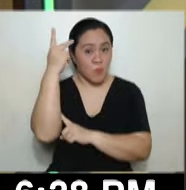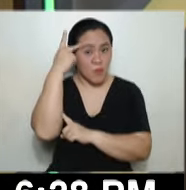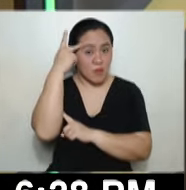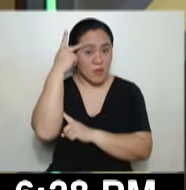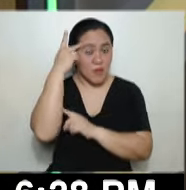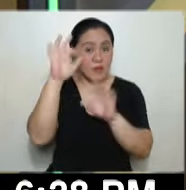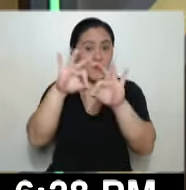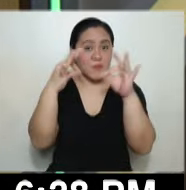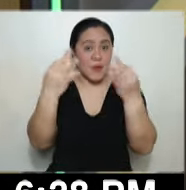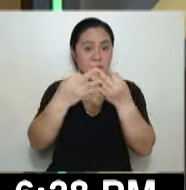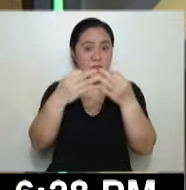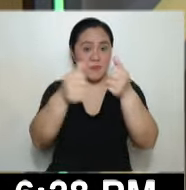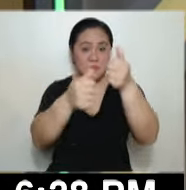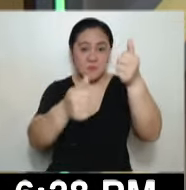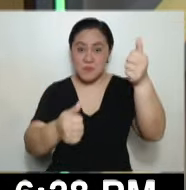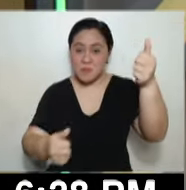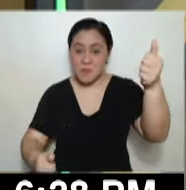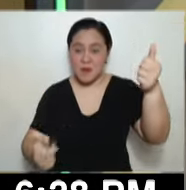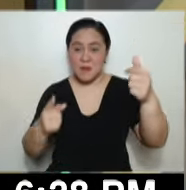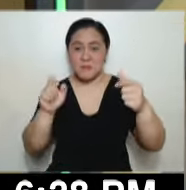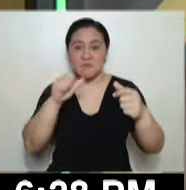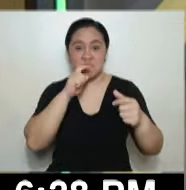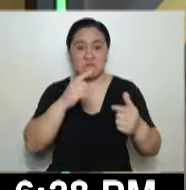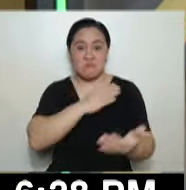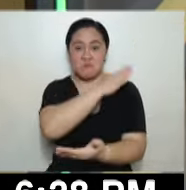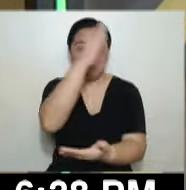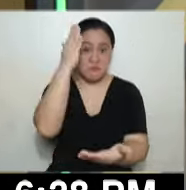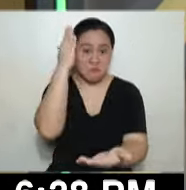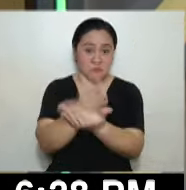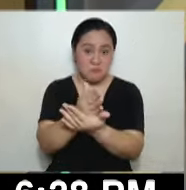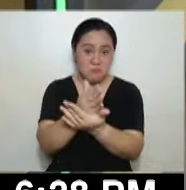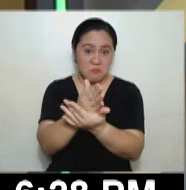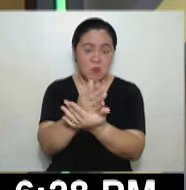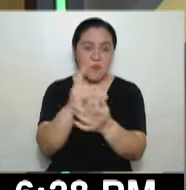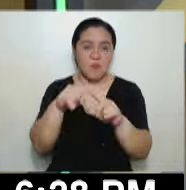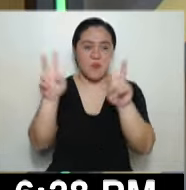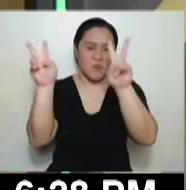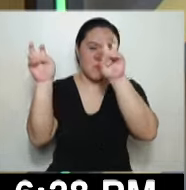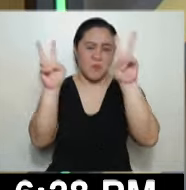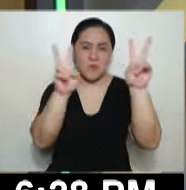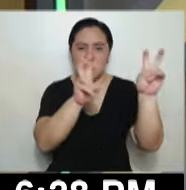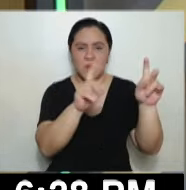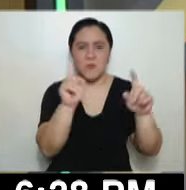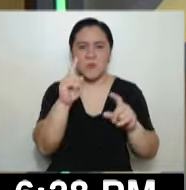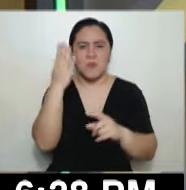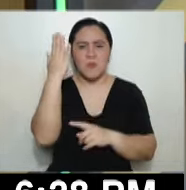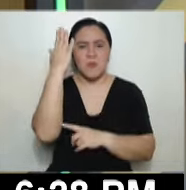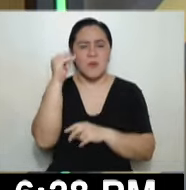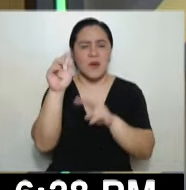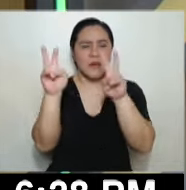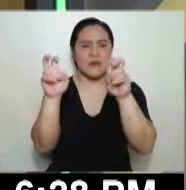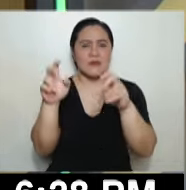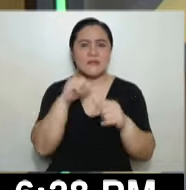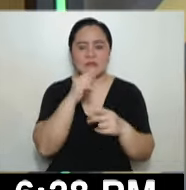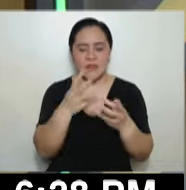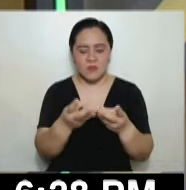ng pag-asa talagang mahinto o yan ba ay issue? Kung issue, ba't hindi pa rin po nagagawa ng